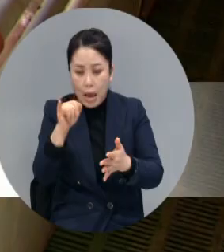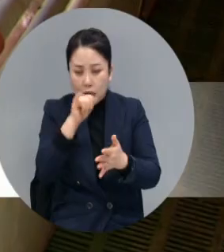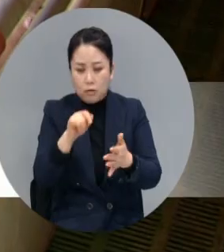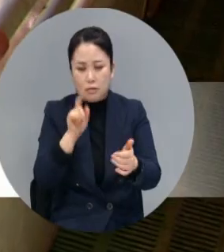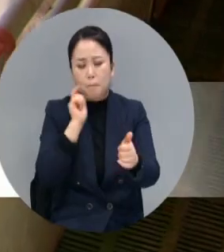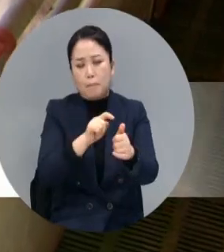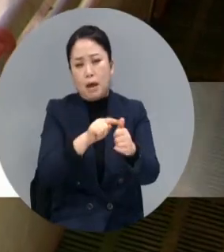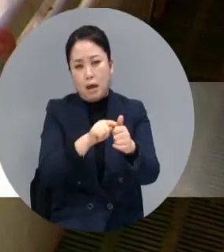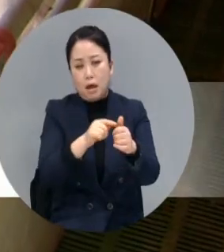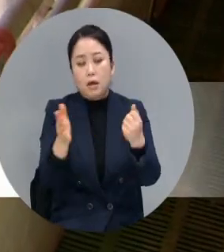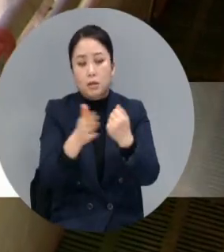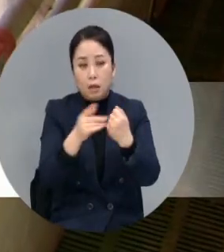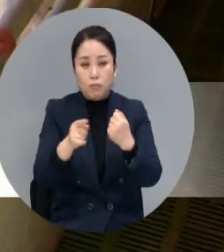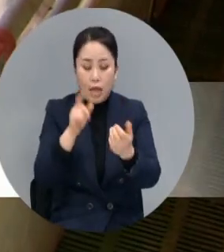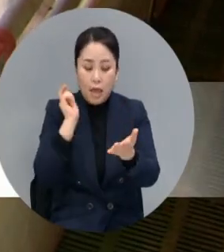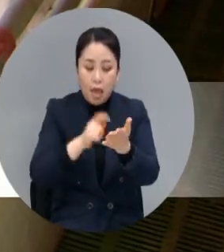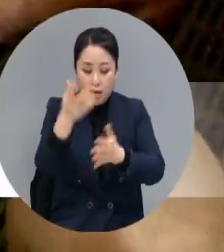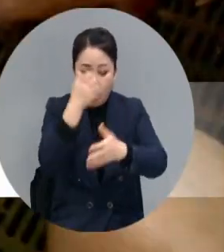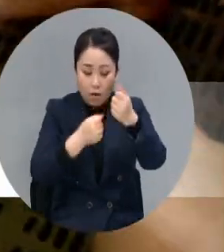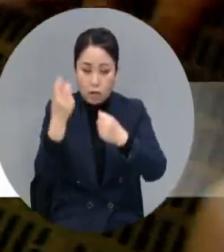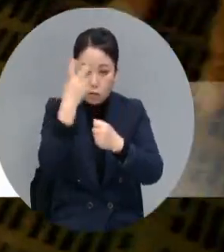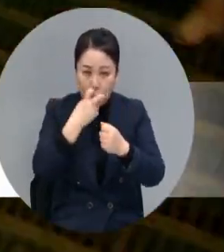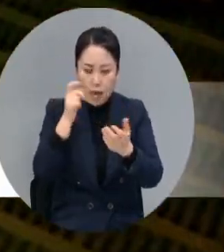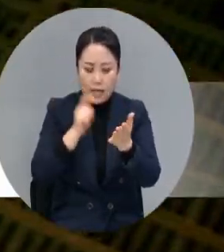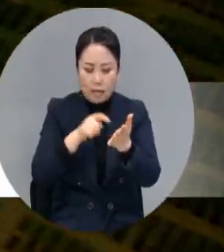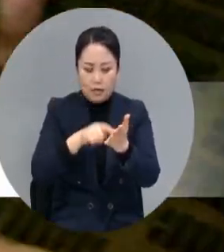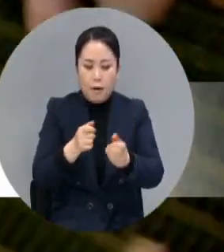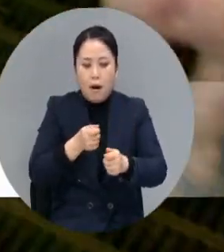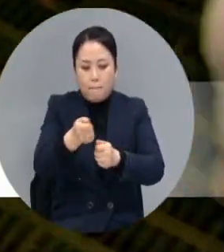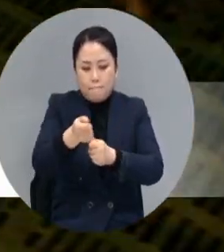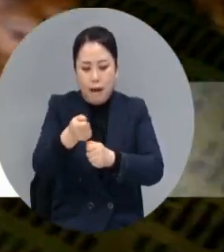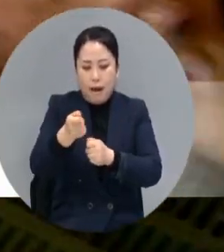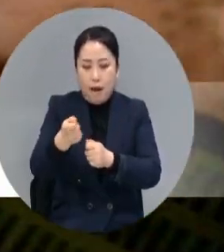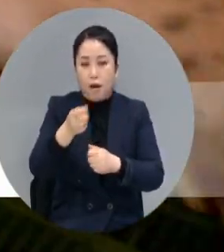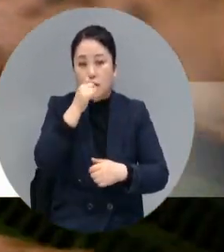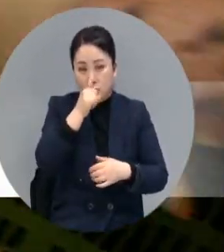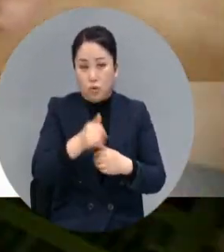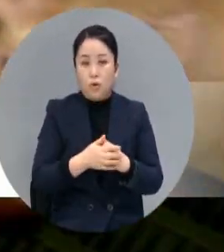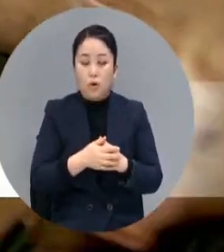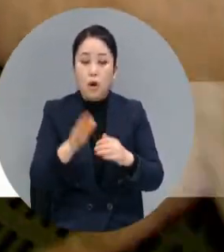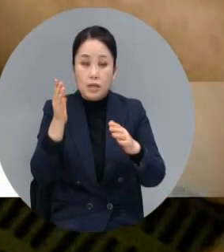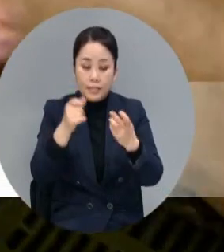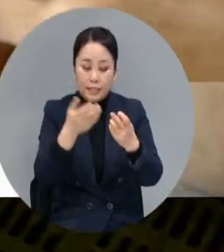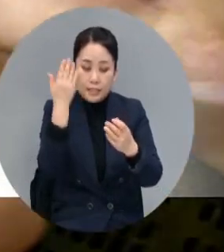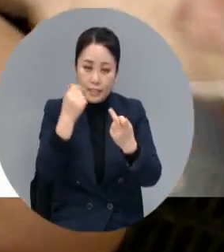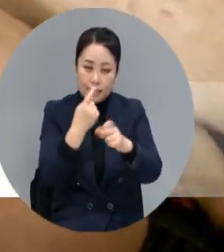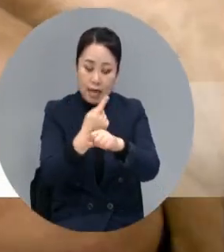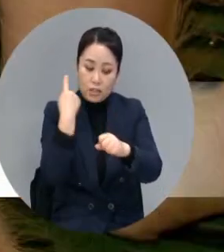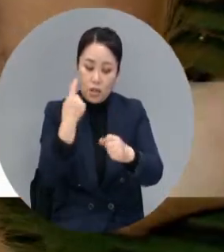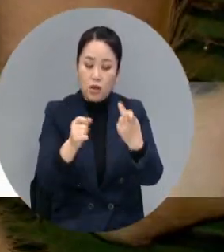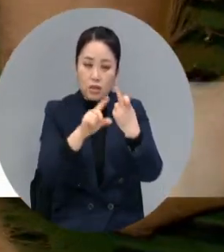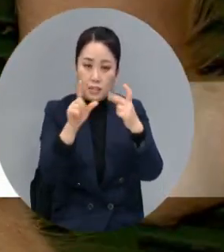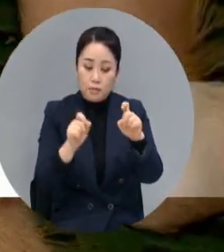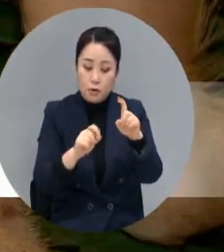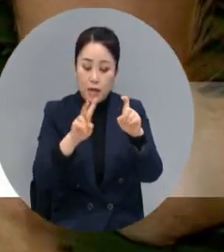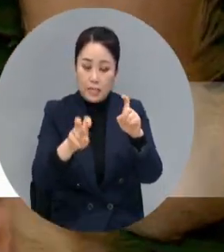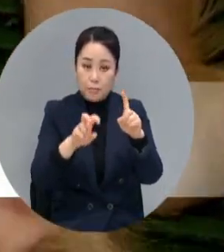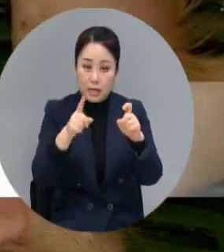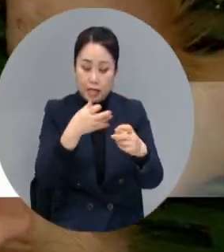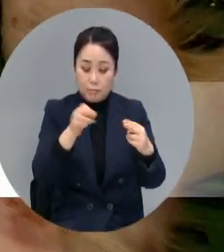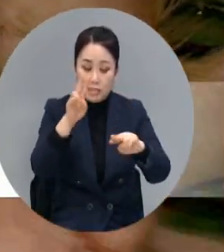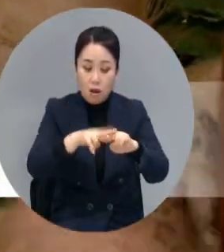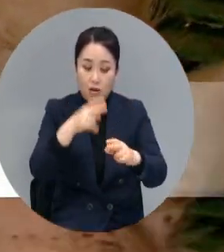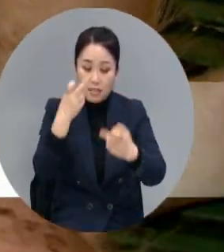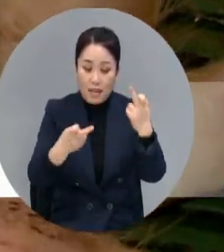함께 긴급 방역 작업을 벌이고 있다고 밝혔습니다. 지난해 12월 21일 금정구의 한 야산에서 포획된